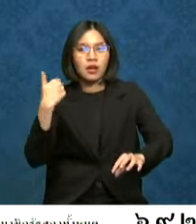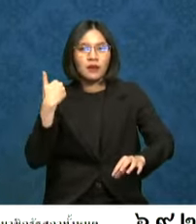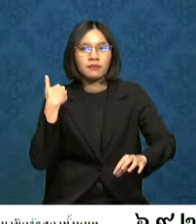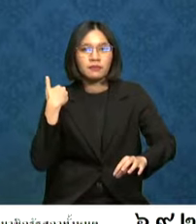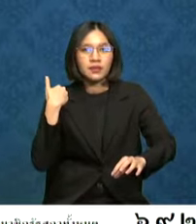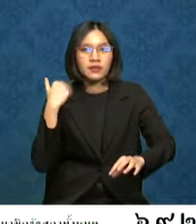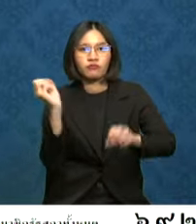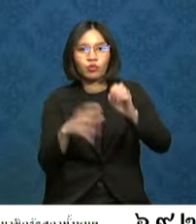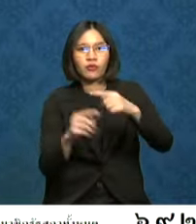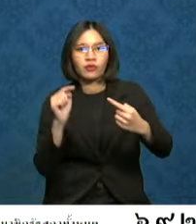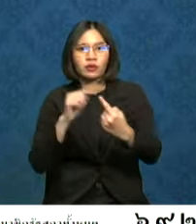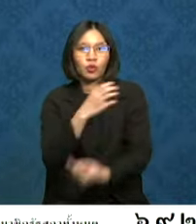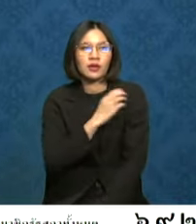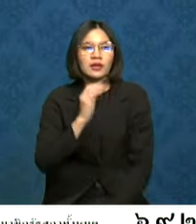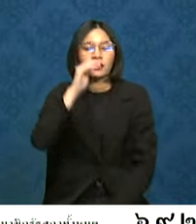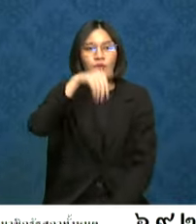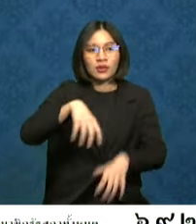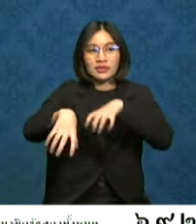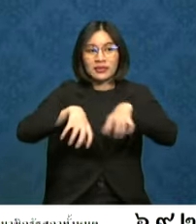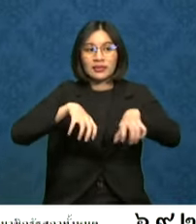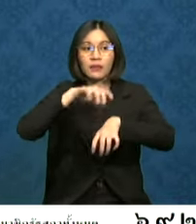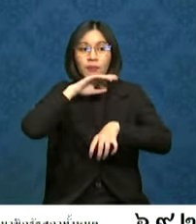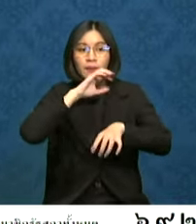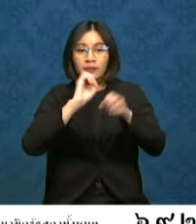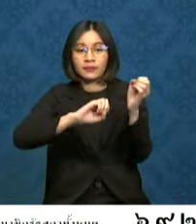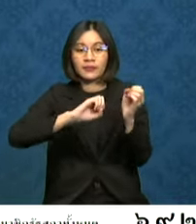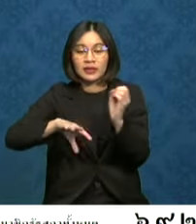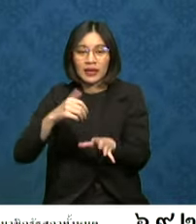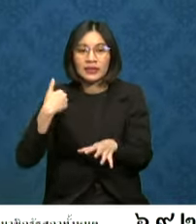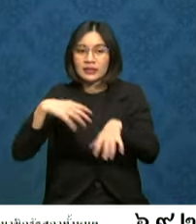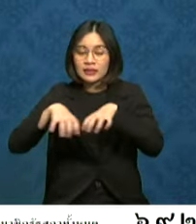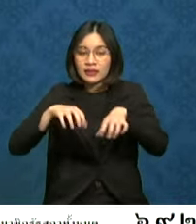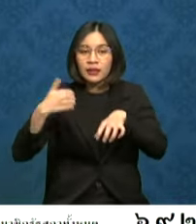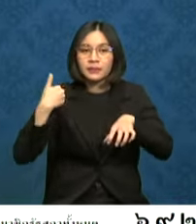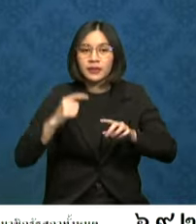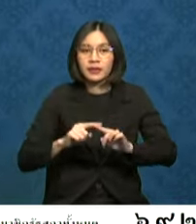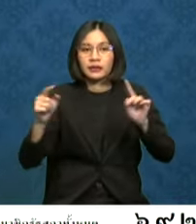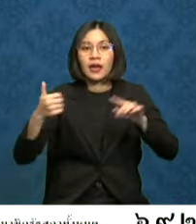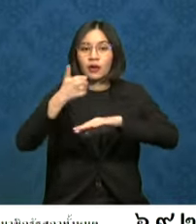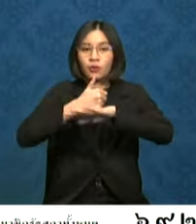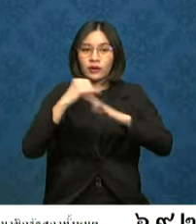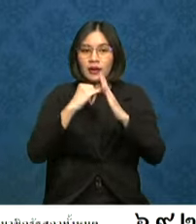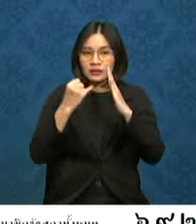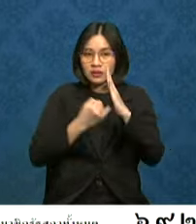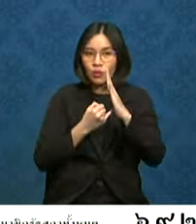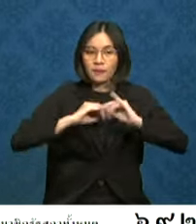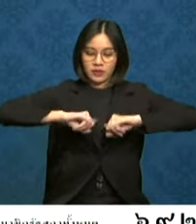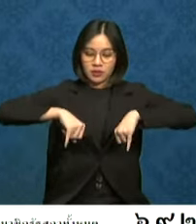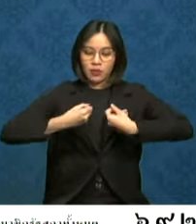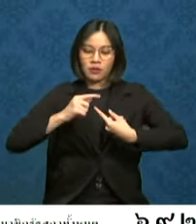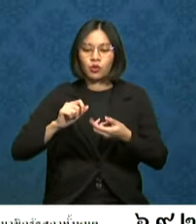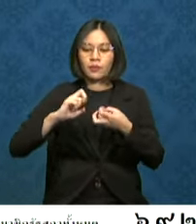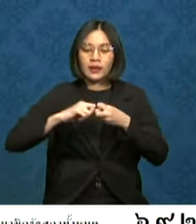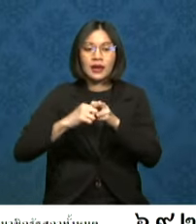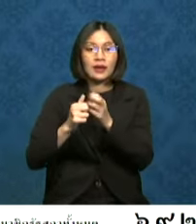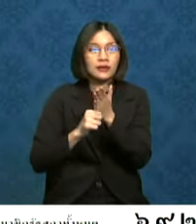ทิ้งข้ามเขทเข้ามาใเขททธศบาลที่มีการจัดเก็ขยะแต่แนที่ผู้ว่าจะเป็เจ้าภาพในการแ้